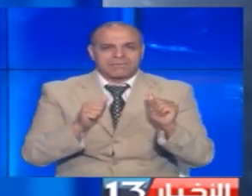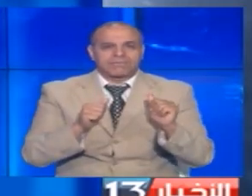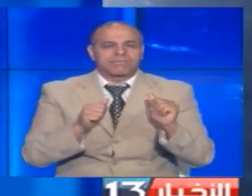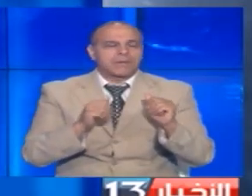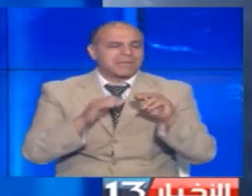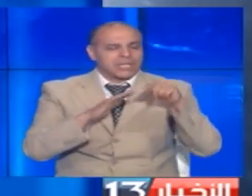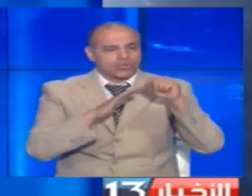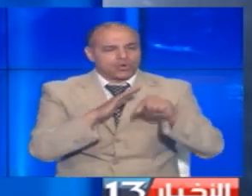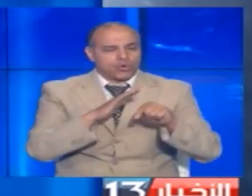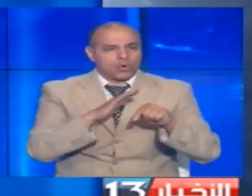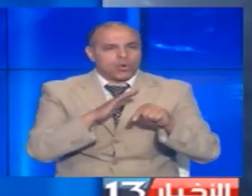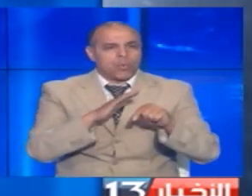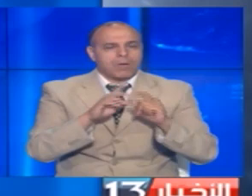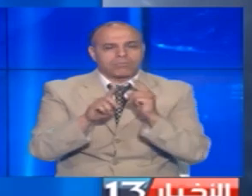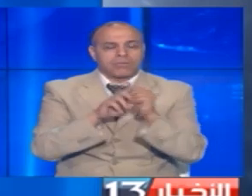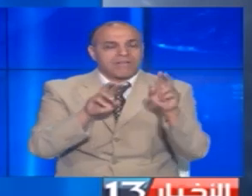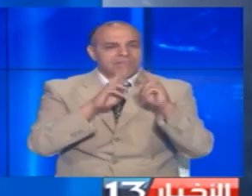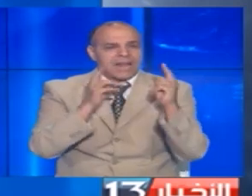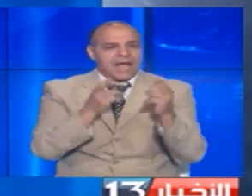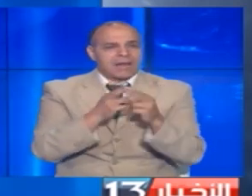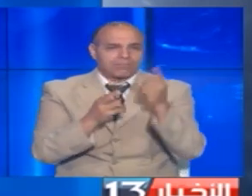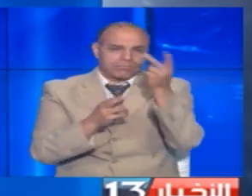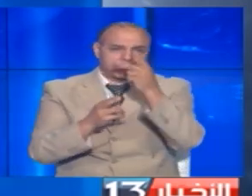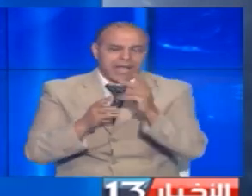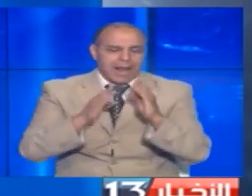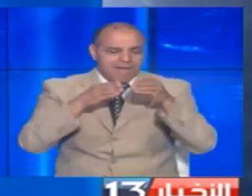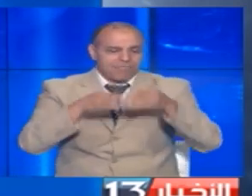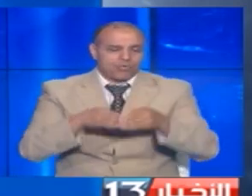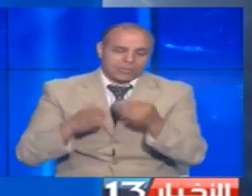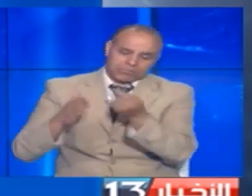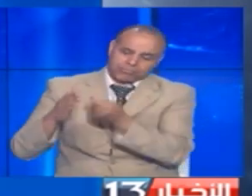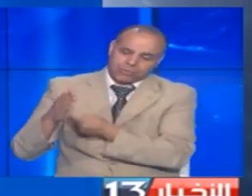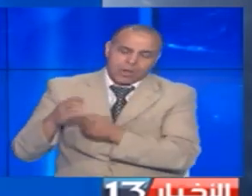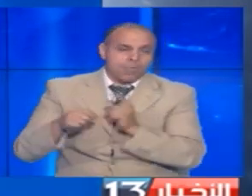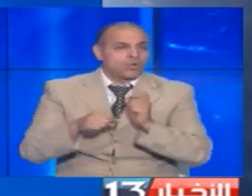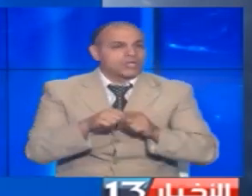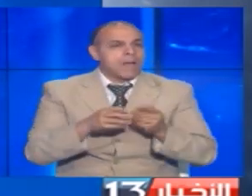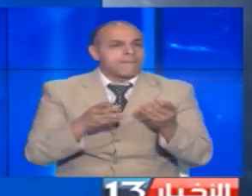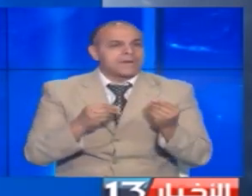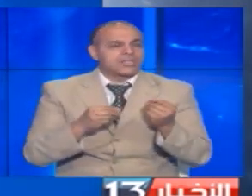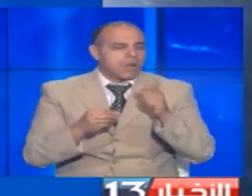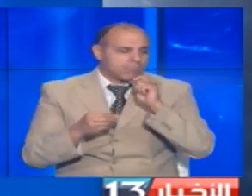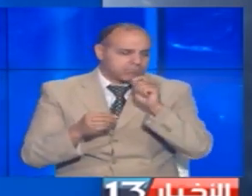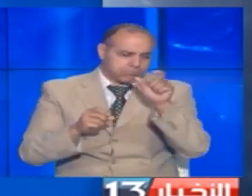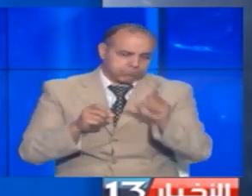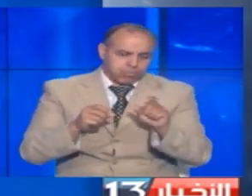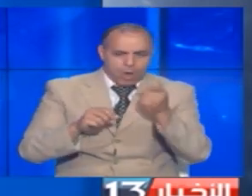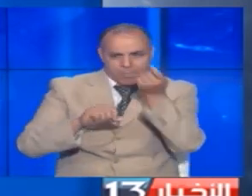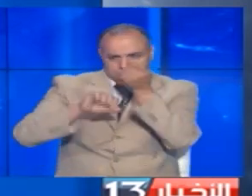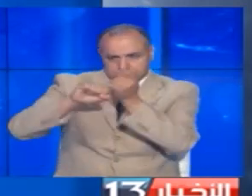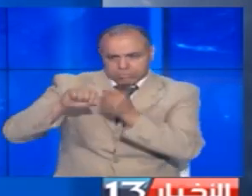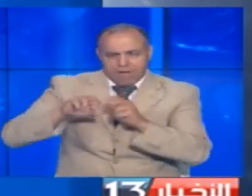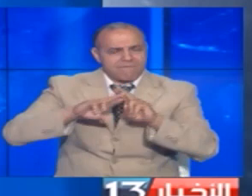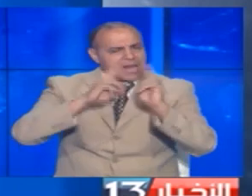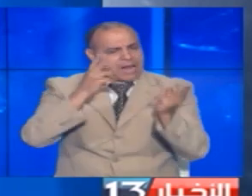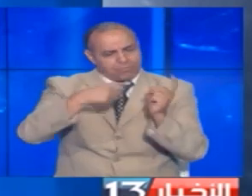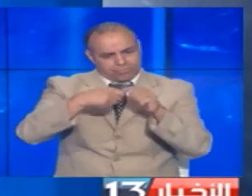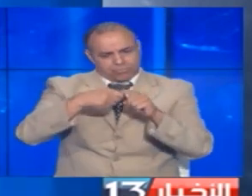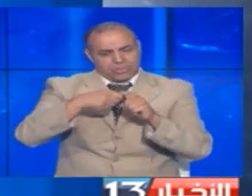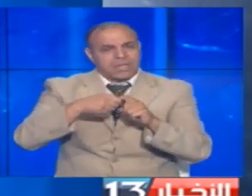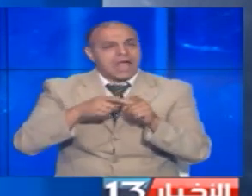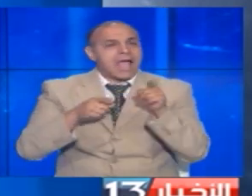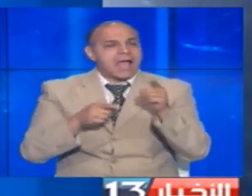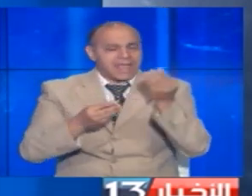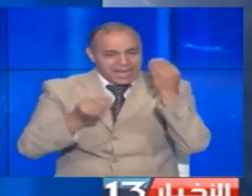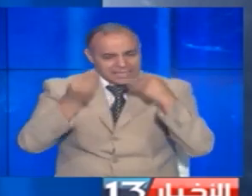الشيخ على ايقاع ملتقى الدولي الى الرسم على القوارب بمشاركه عدد من الفنانين والنحاتين من دول العالم لخوض